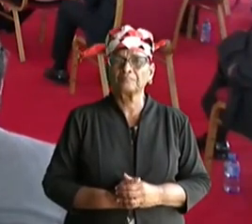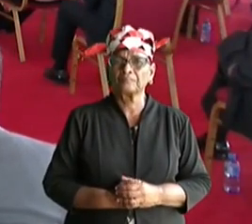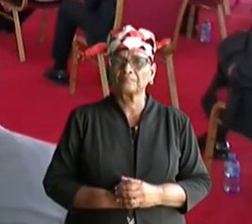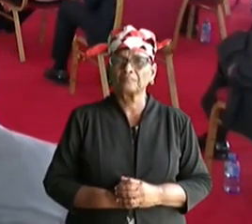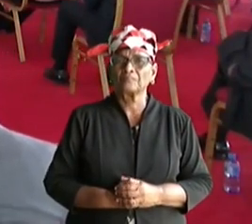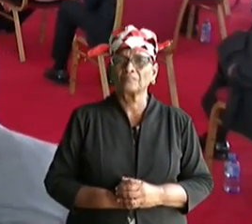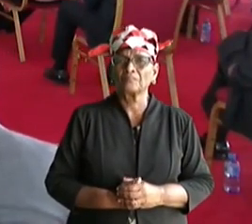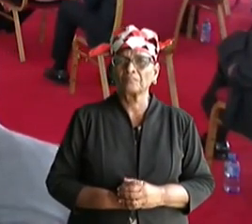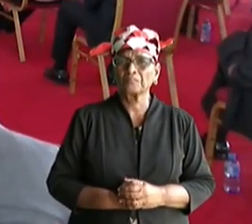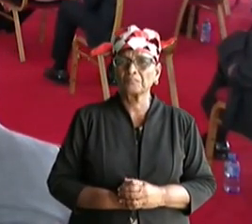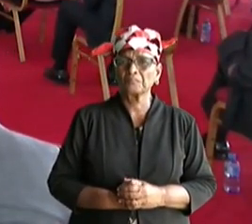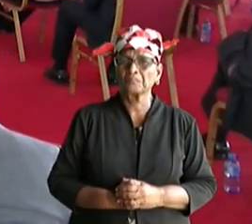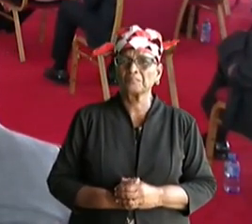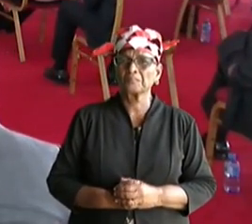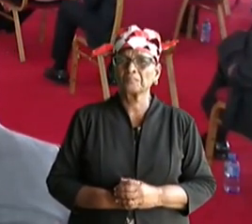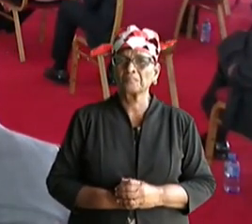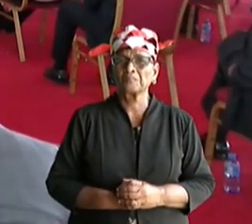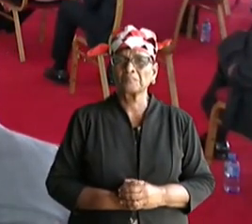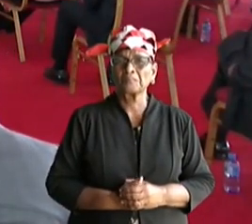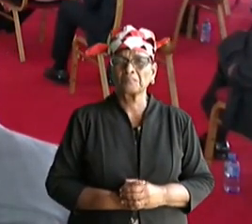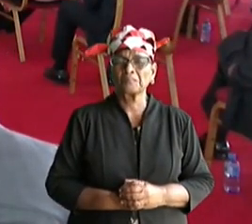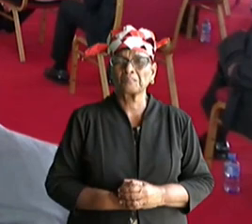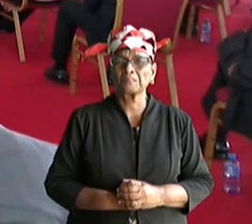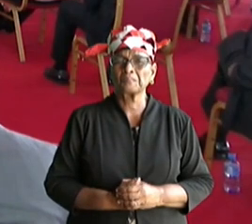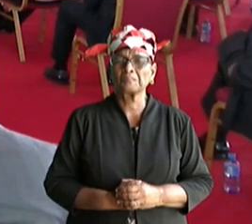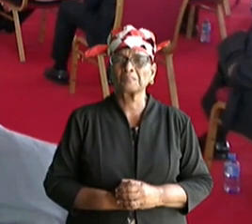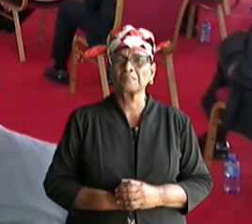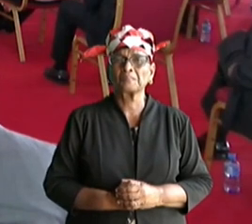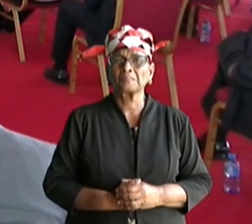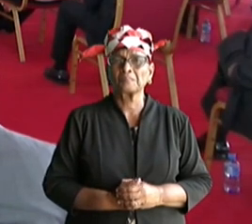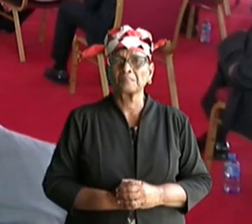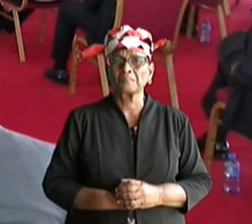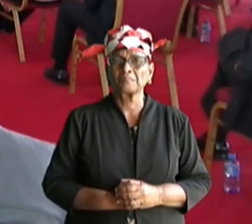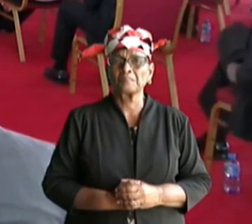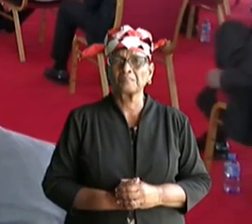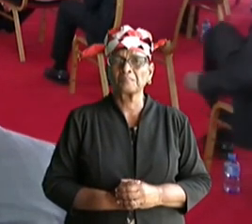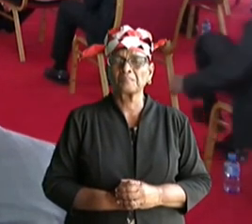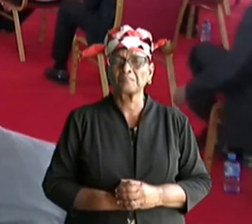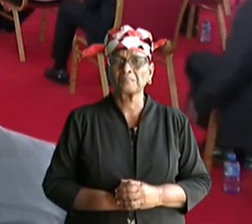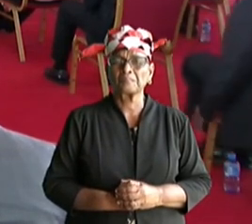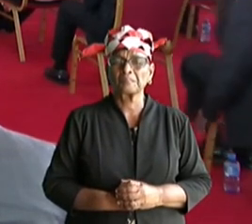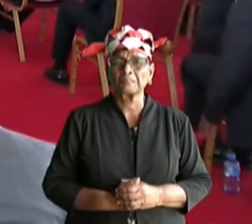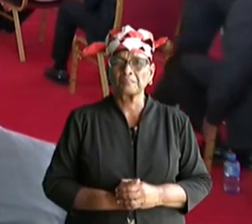no frede mi mama